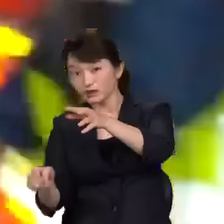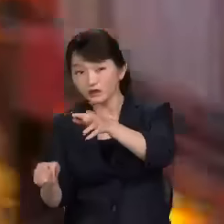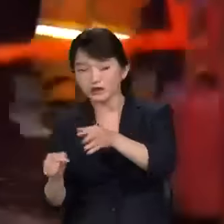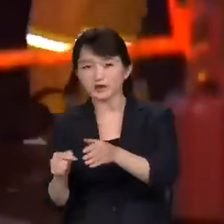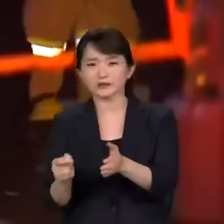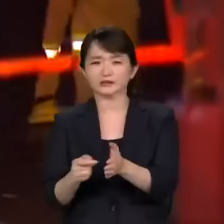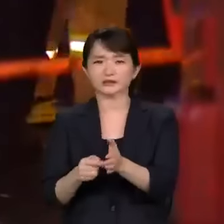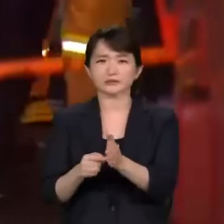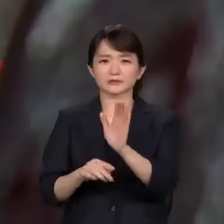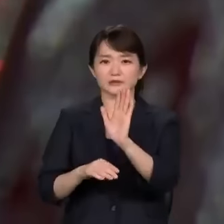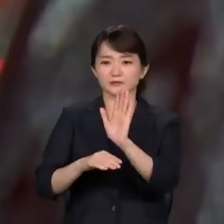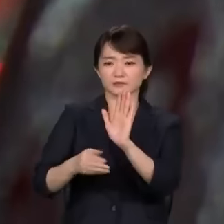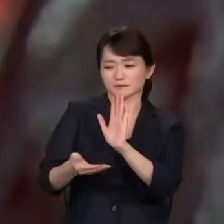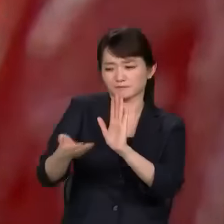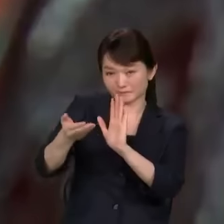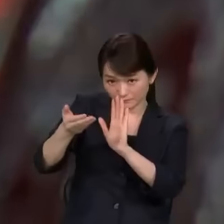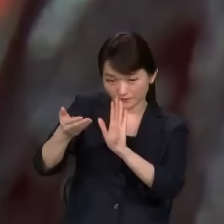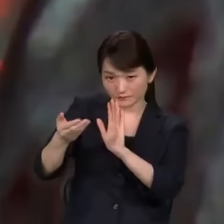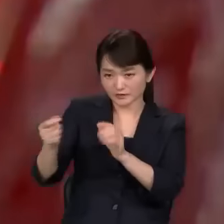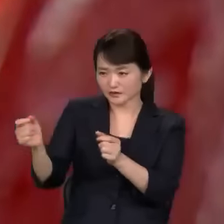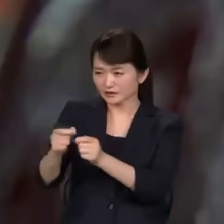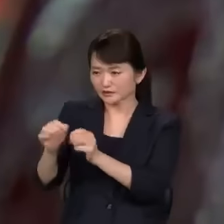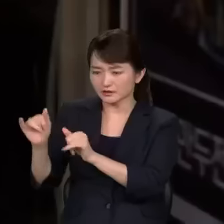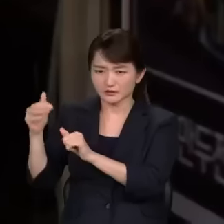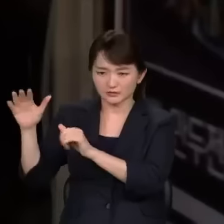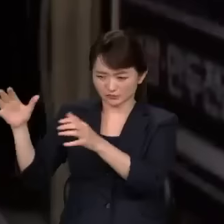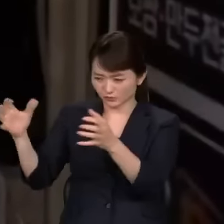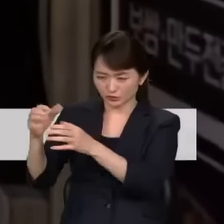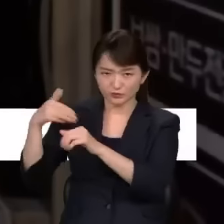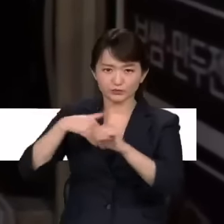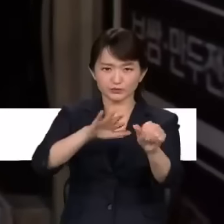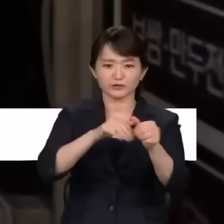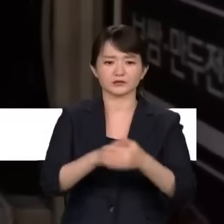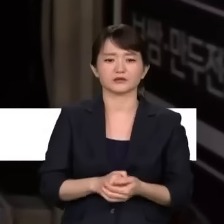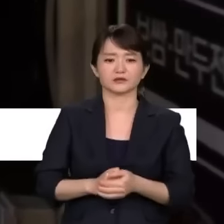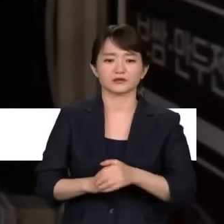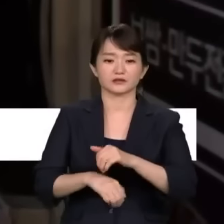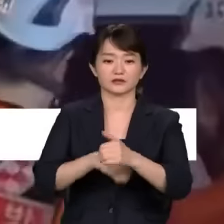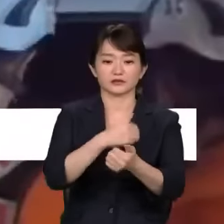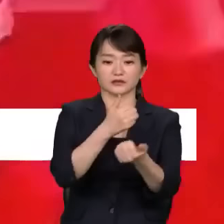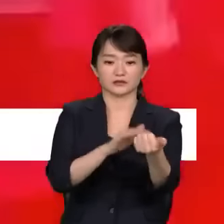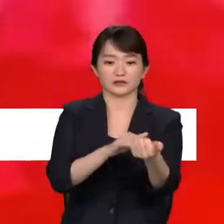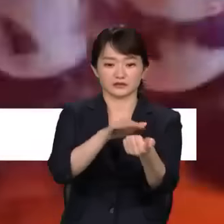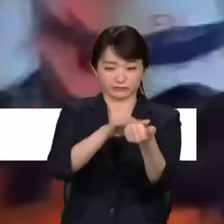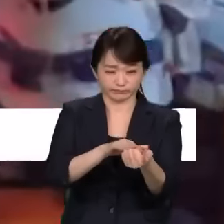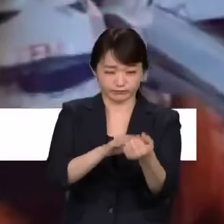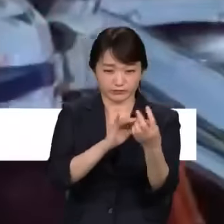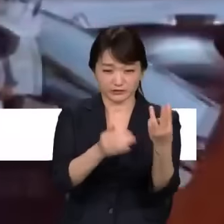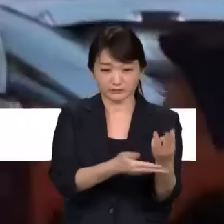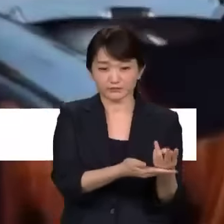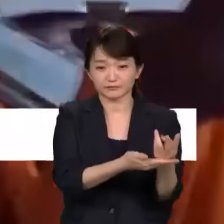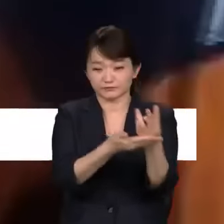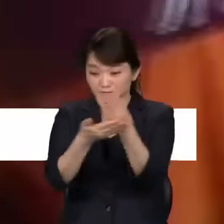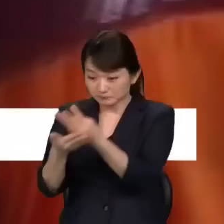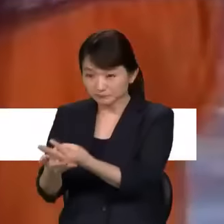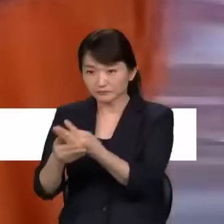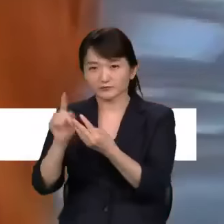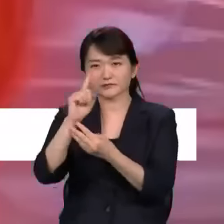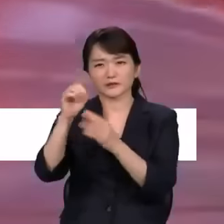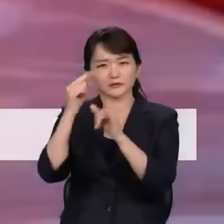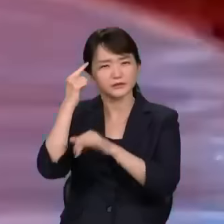올려 인근 구조 인력을 모두 소집했습니다. 심폐소생술을 해줘서 3명 실려 나가고 1명은 의식이